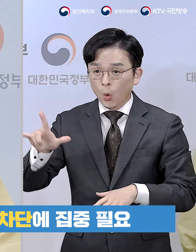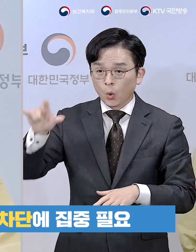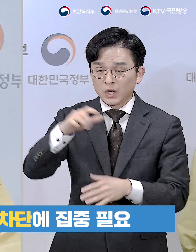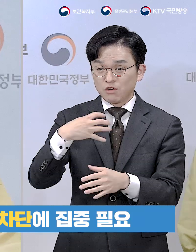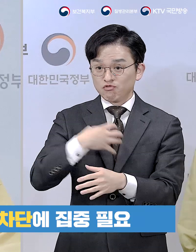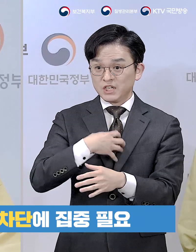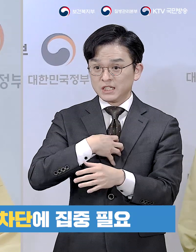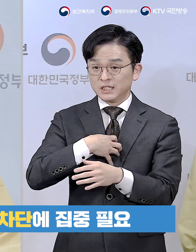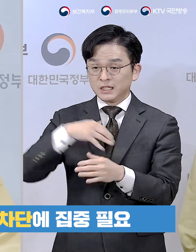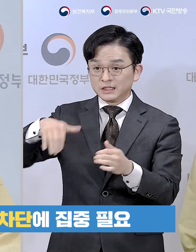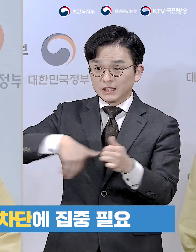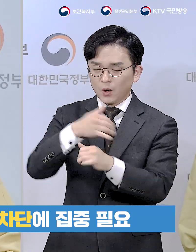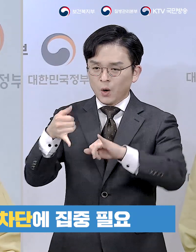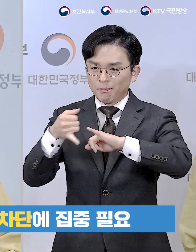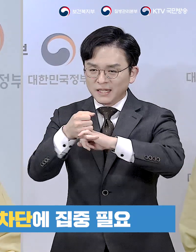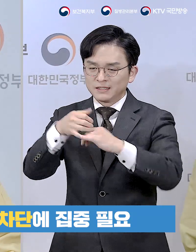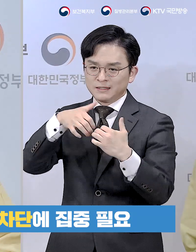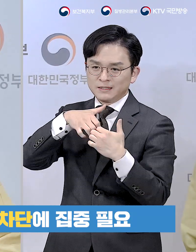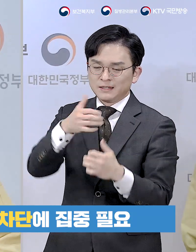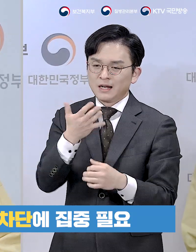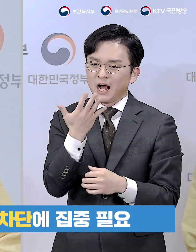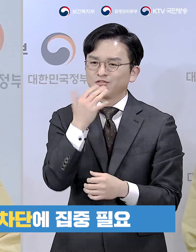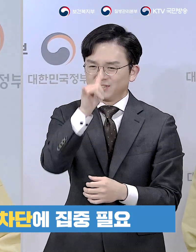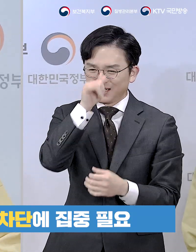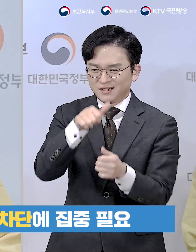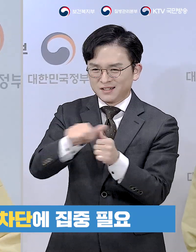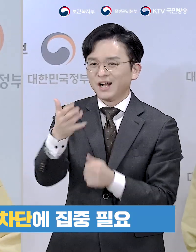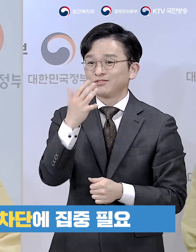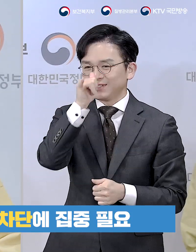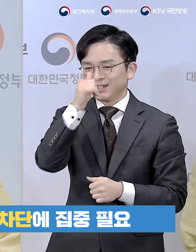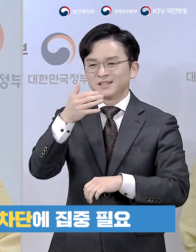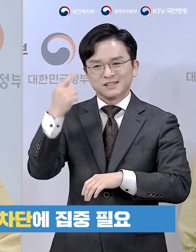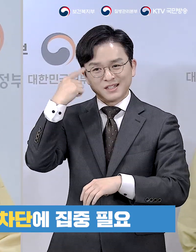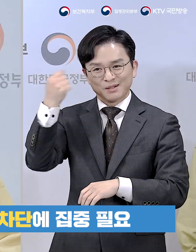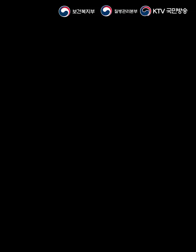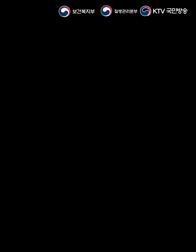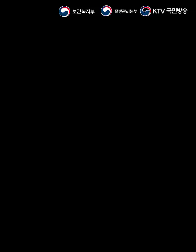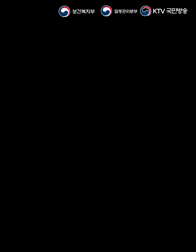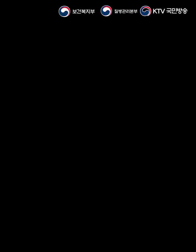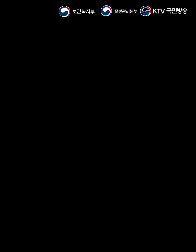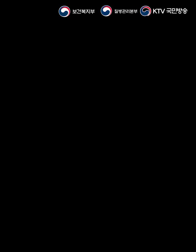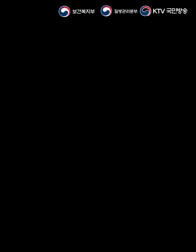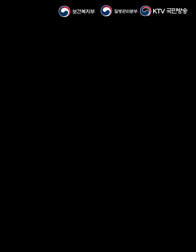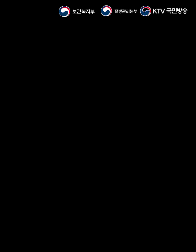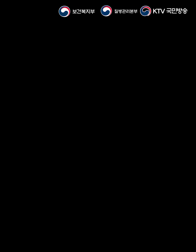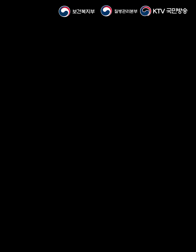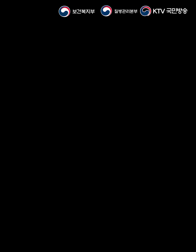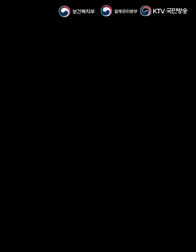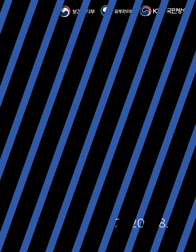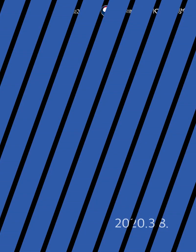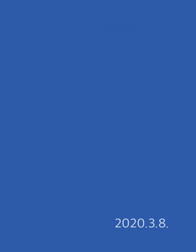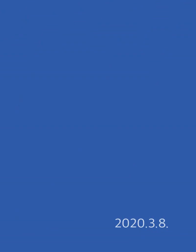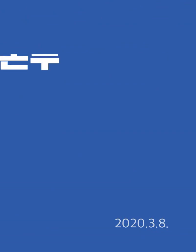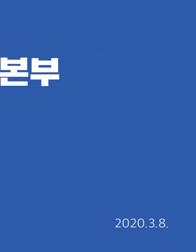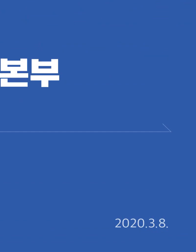함께 대처해 나간다면 지금의 위기는 분명히 극복할 수 있을 것입니다.